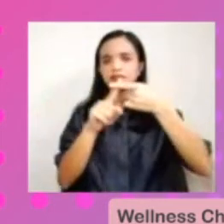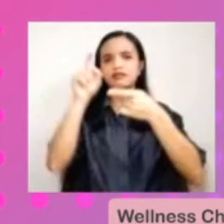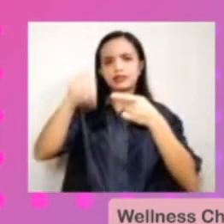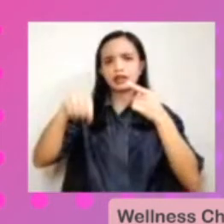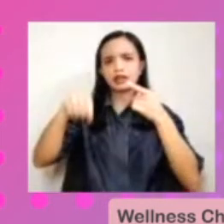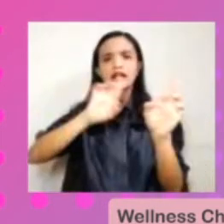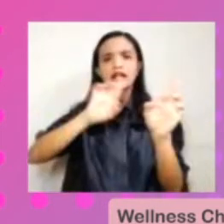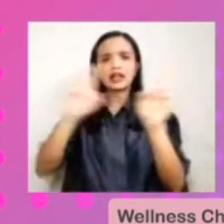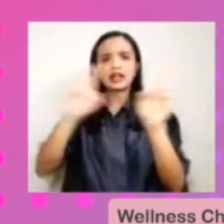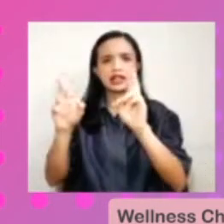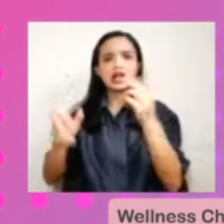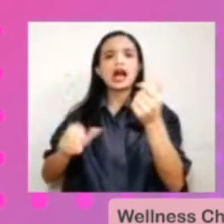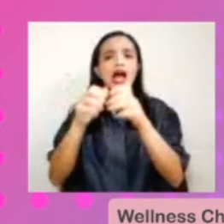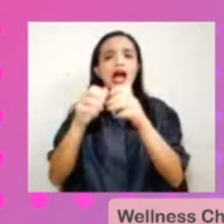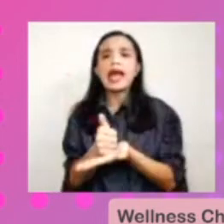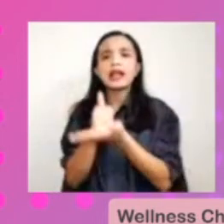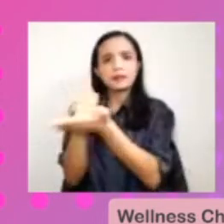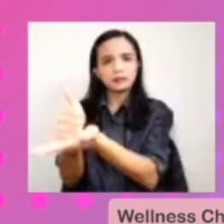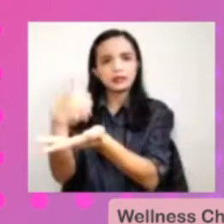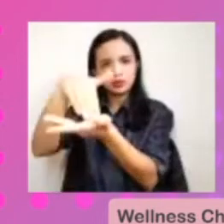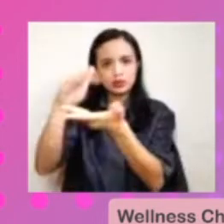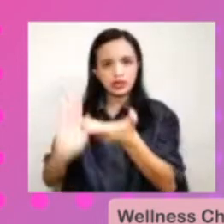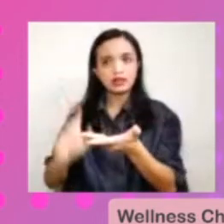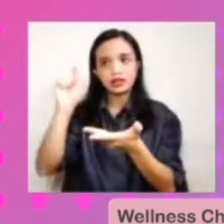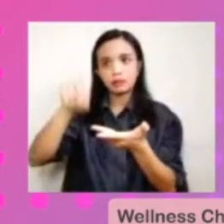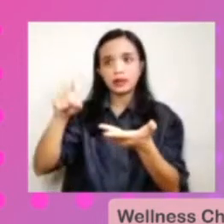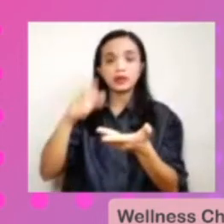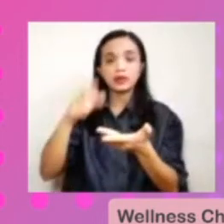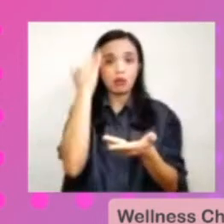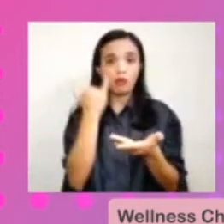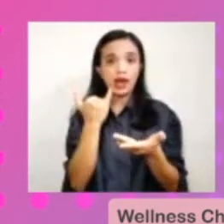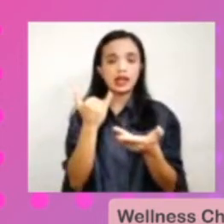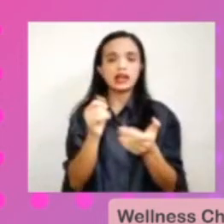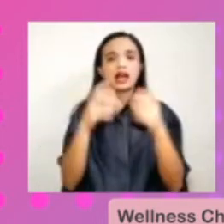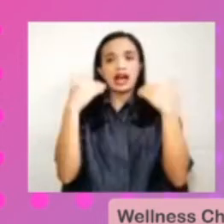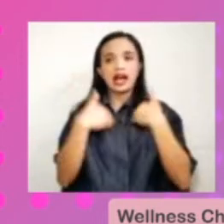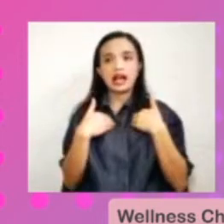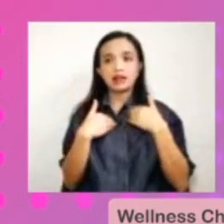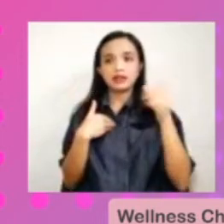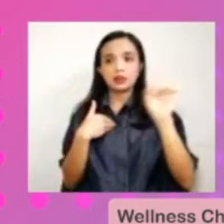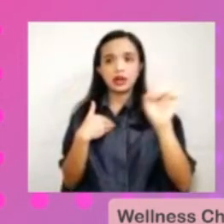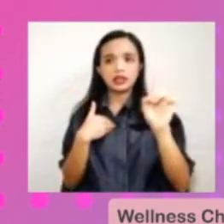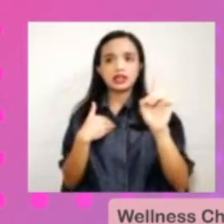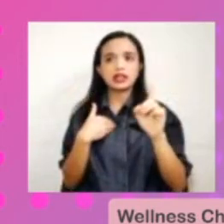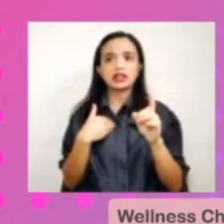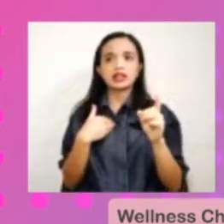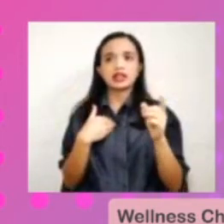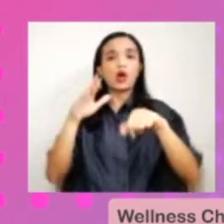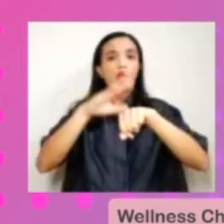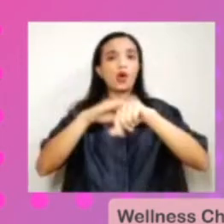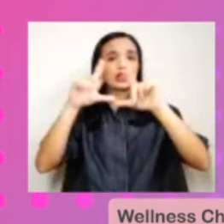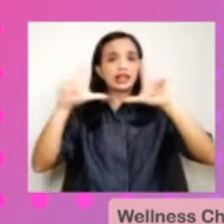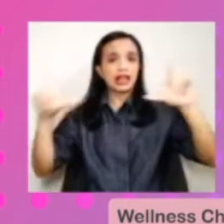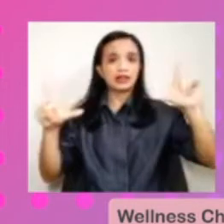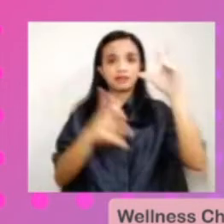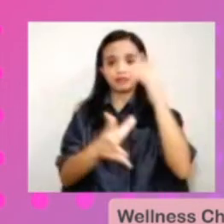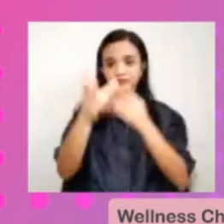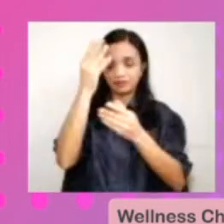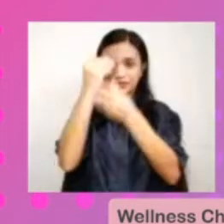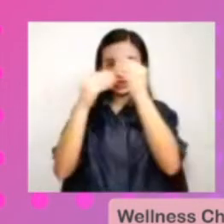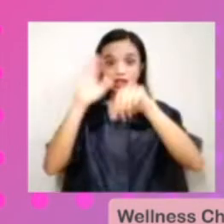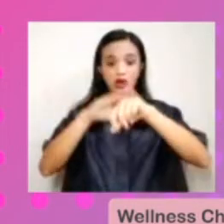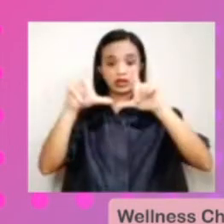going to motivate our learners? So, nagbigay po sila Ma'am Yeng and si Ms. Rian, no, ng tatlong paraan para po ma-motivate ang ating